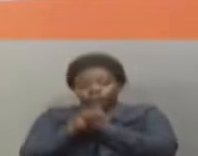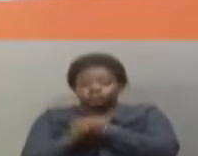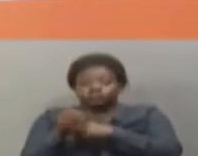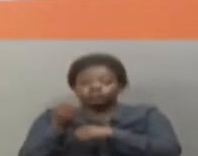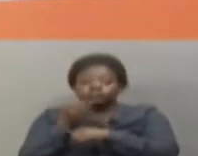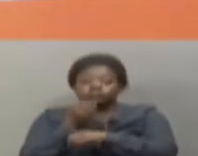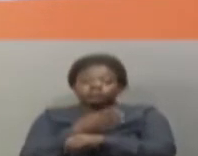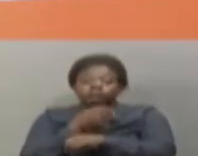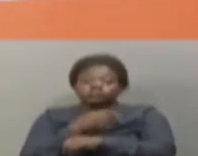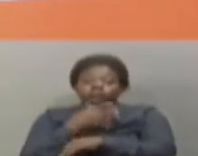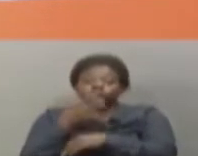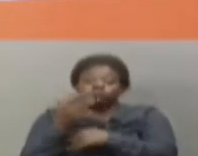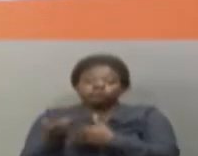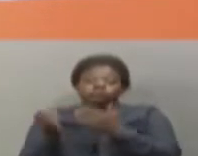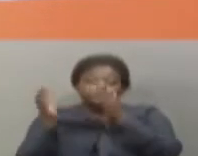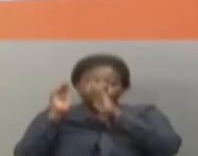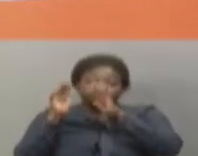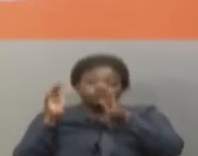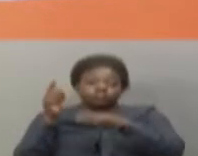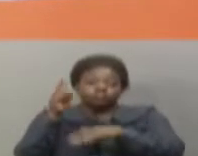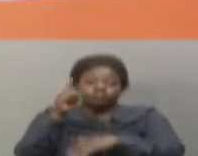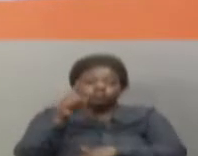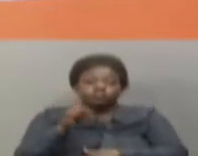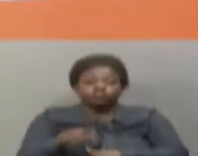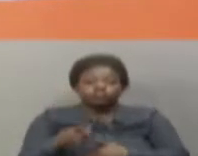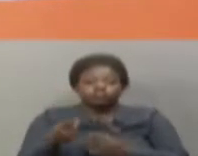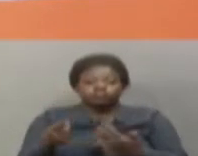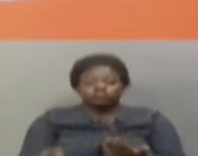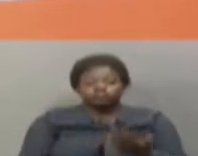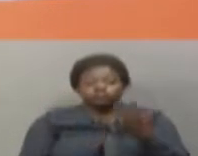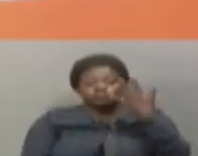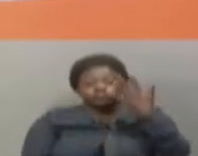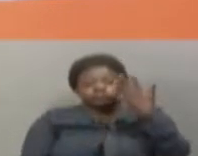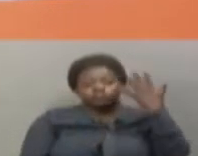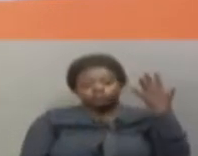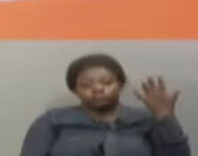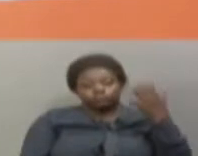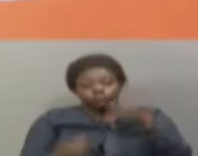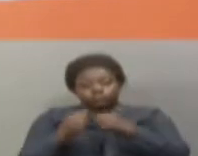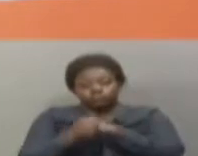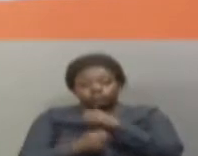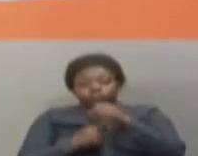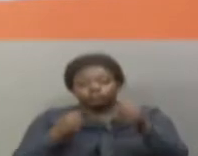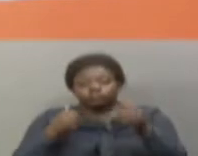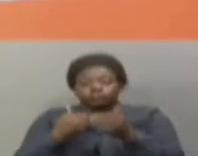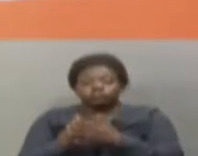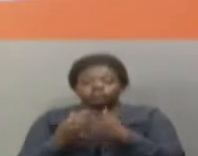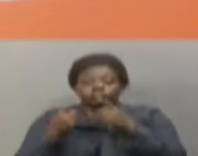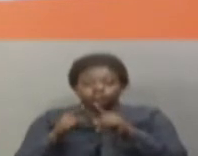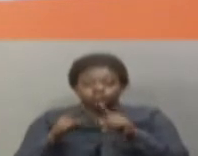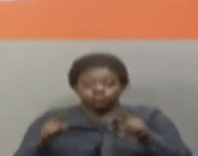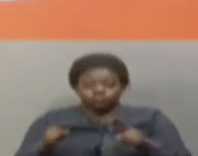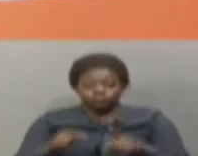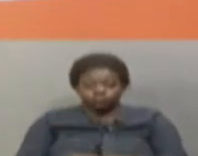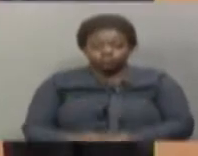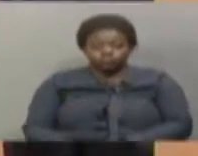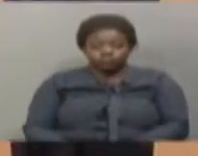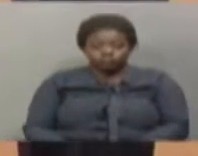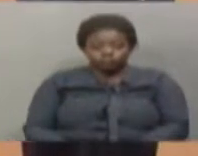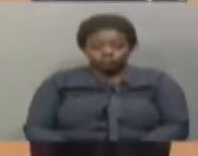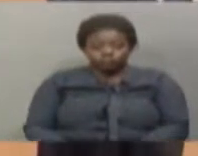Kayunga. Bano nga bajaguza okuweza emyaka 55 bukya nga litandikibwawo.